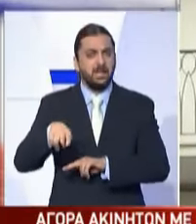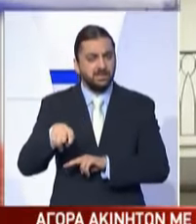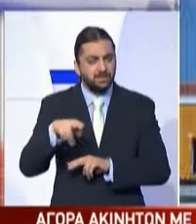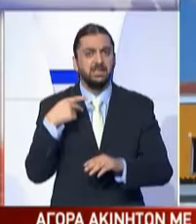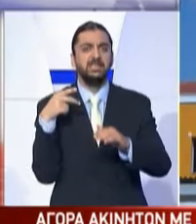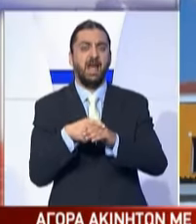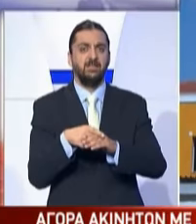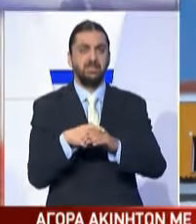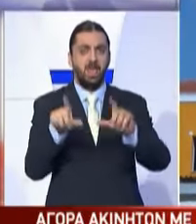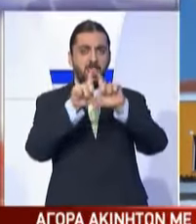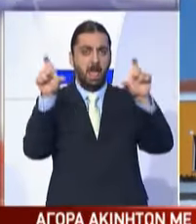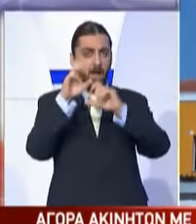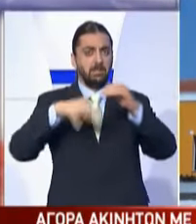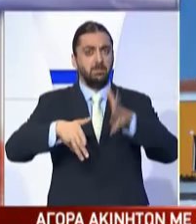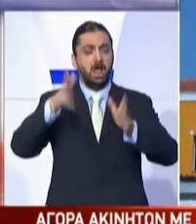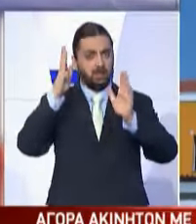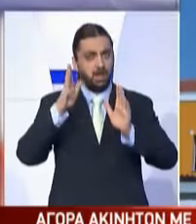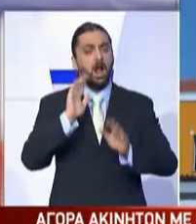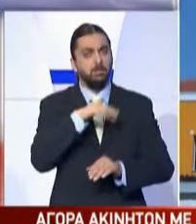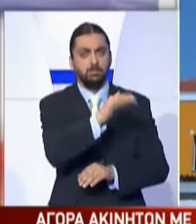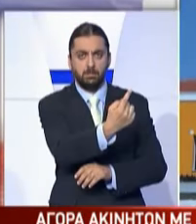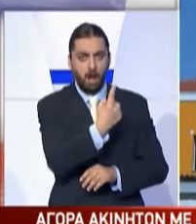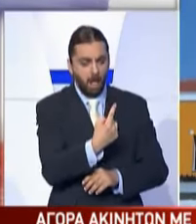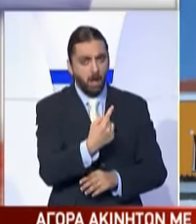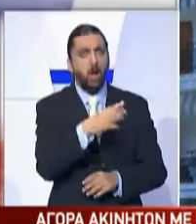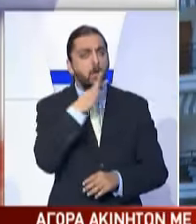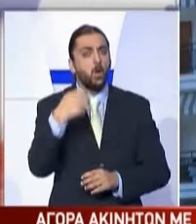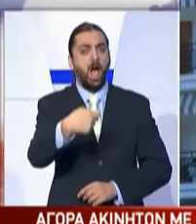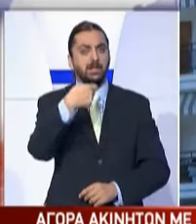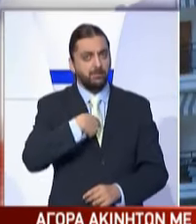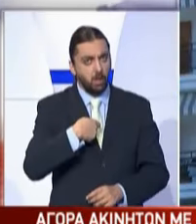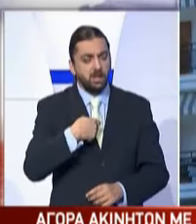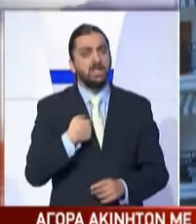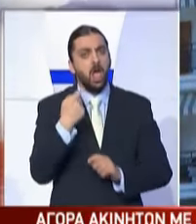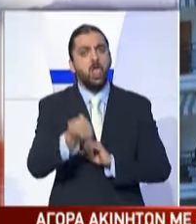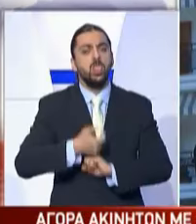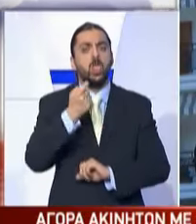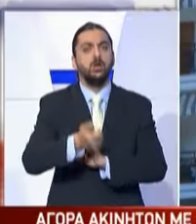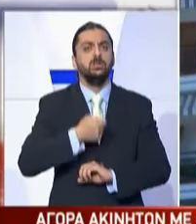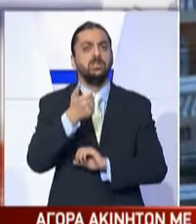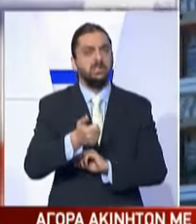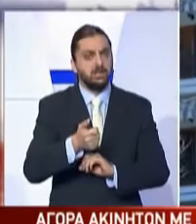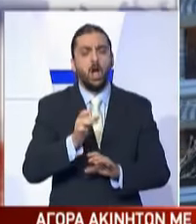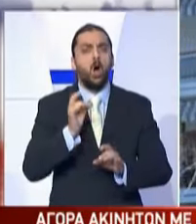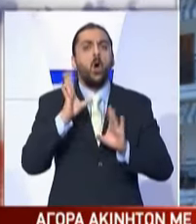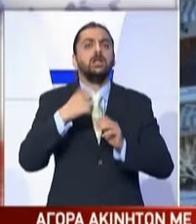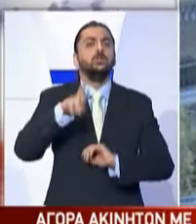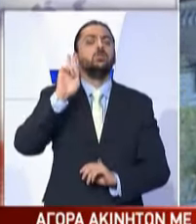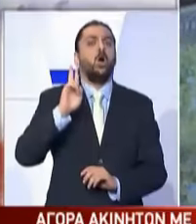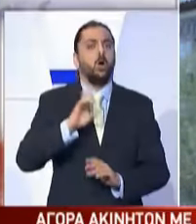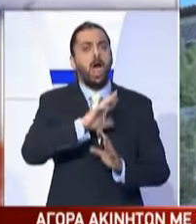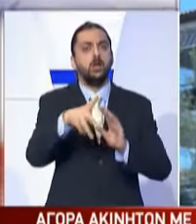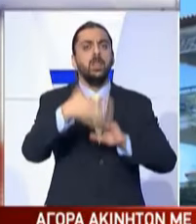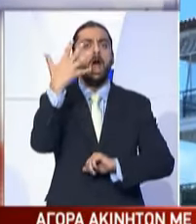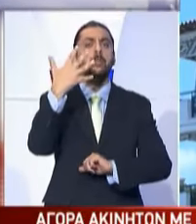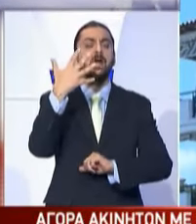που κατασκεύασαν, με προκαταβολή και σε πολλές περιπτώσεις ακόμη και άτοκες δόσεις που μπορούν να φτάσουν ακόμη και τα 15 χρόνια. Βασική προϋπόθεση όμως